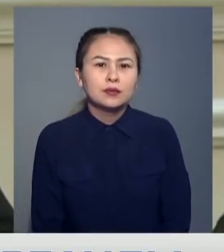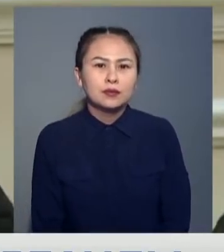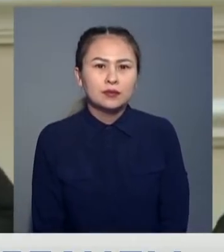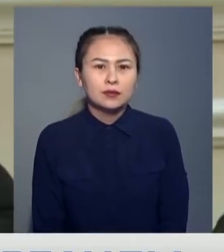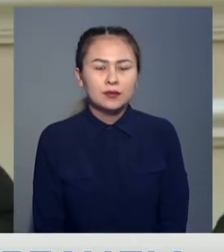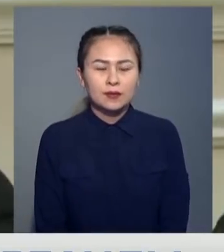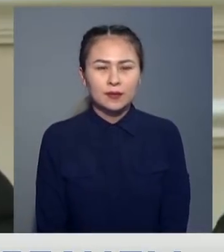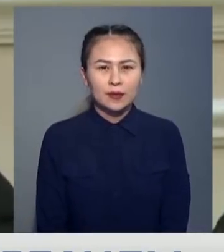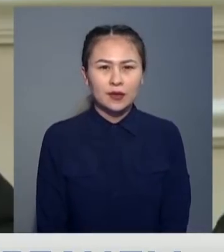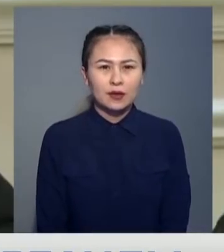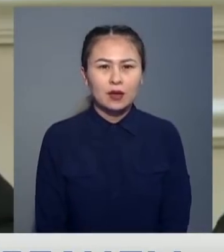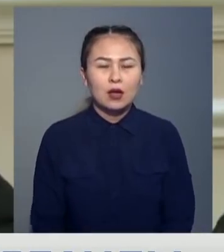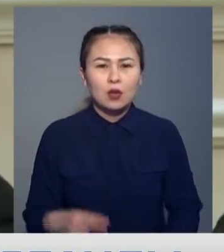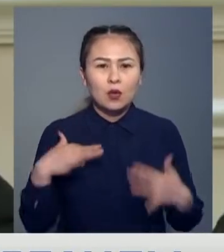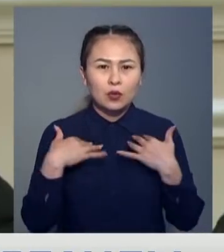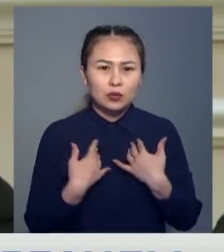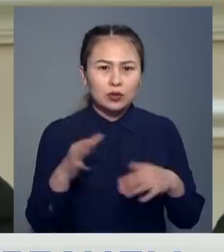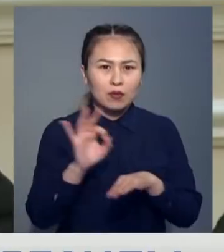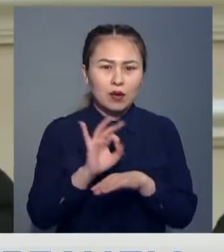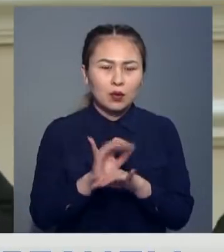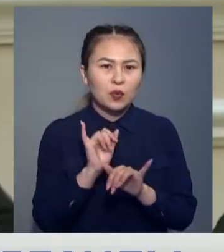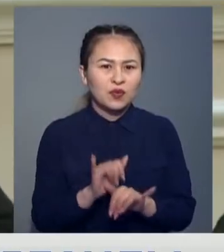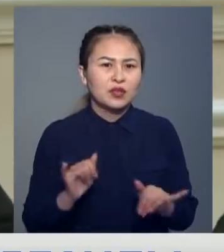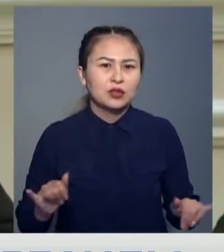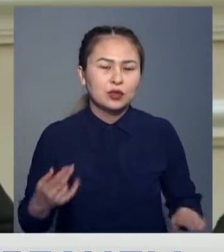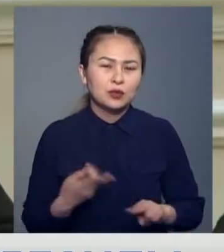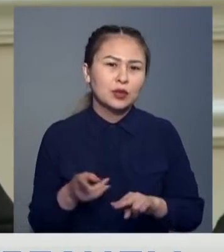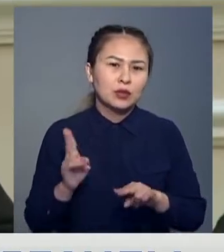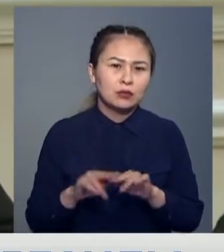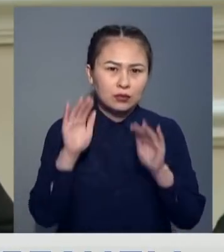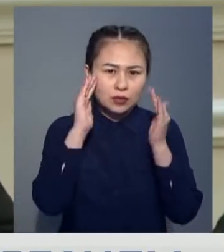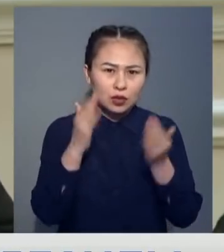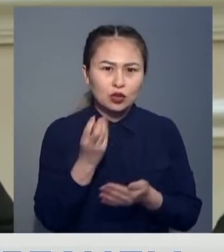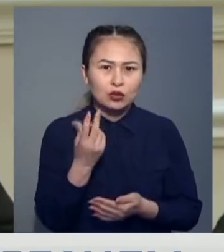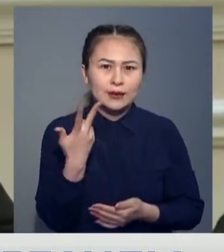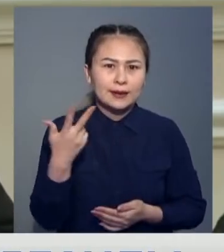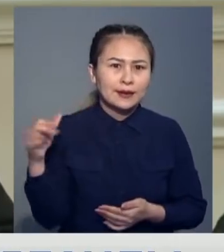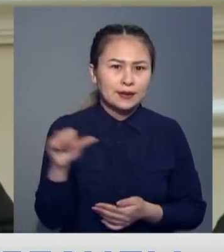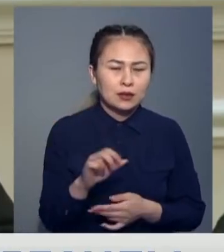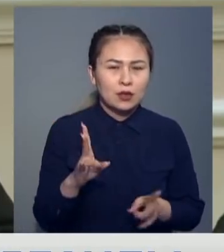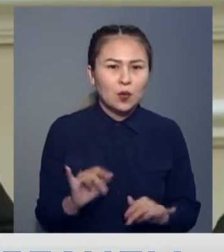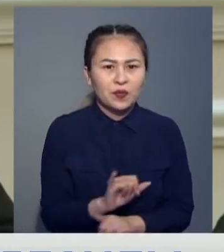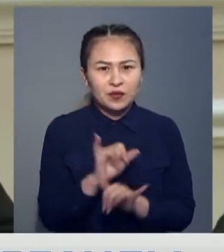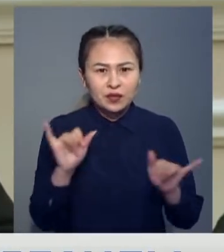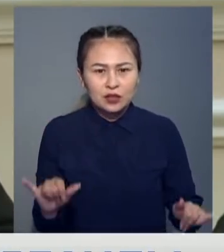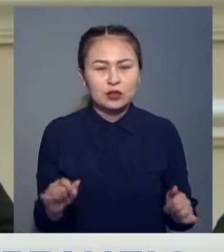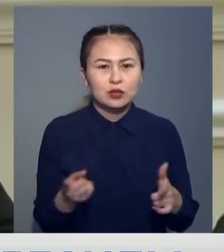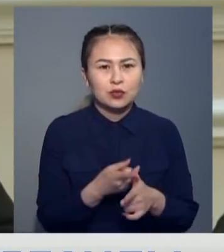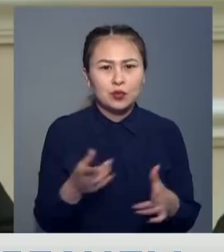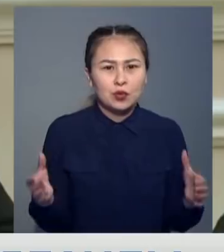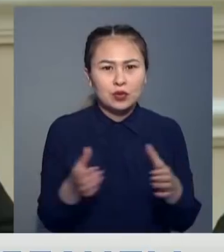шоу патке захвою. Өкінішке орай ауру саны артық білет. Сондықтан карантинді тағы 3 аптаға ұзартуға мәжбірміз. Төтенше